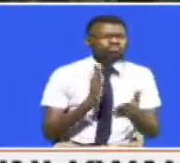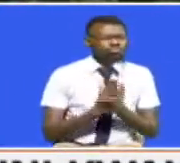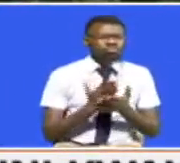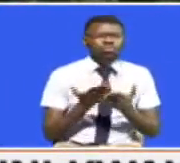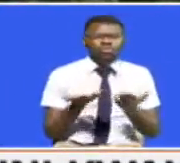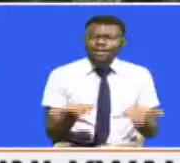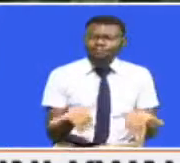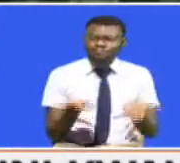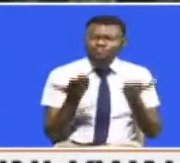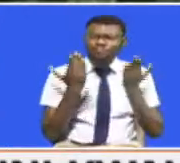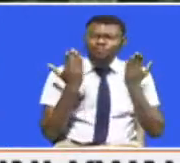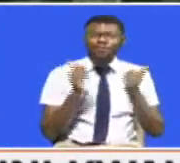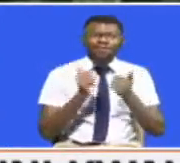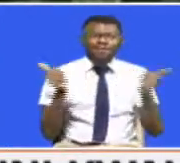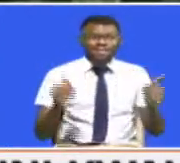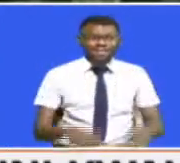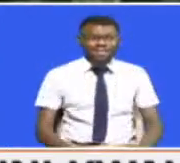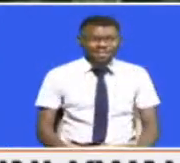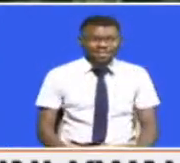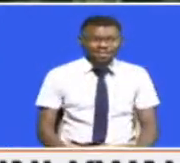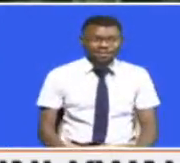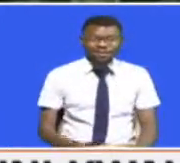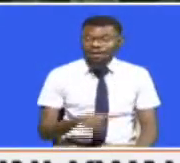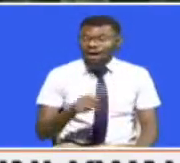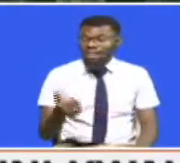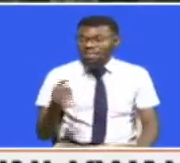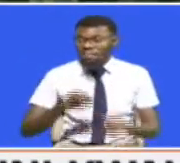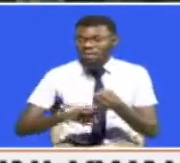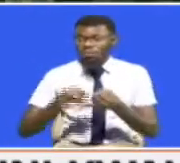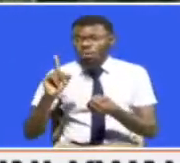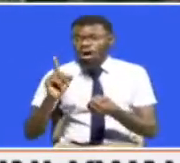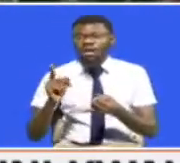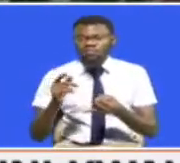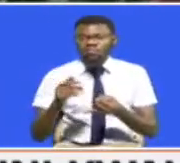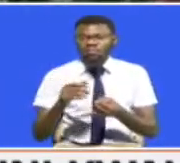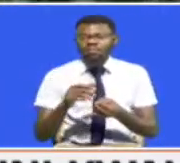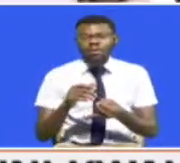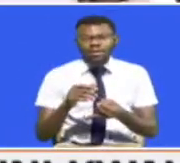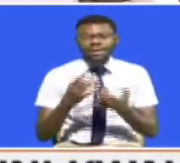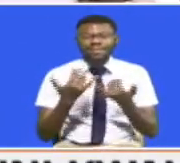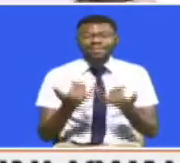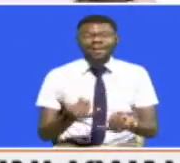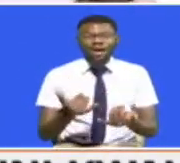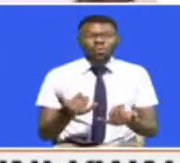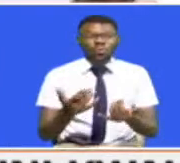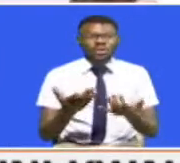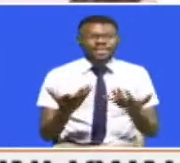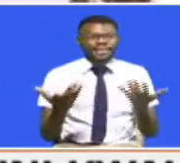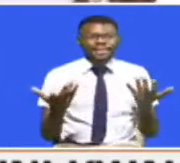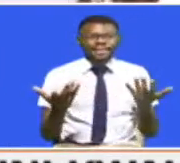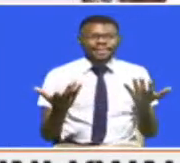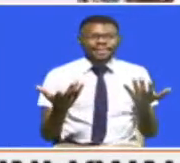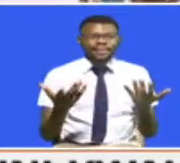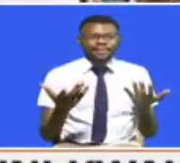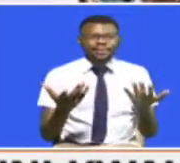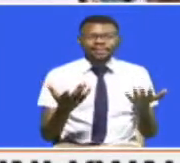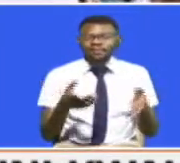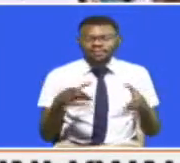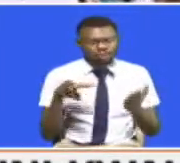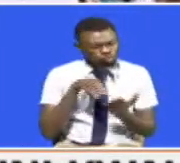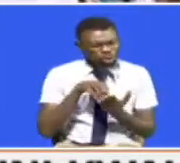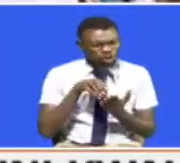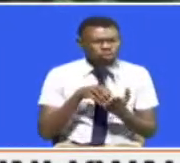Hata kwa ambaye pengine alikuwa ameoa mke mmoja, ameongeza mke wa pili kwa sababu ya hii hali hii. Kwa hiyo ni moja katika jambo